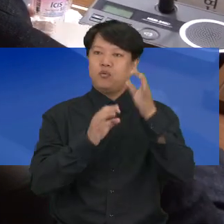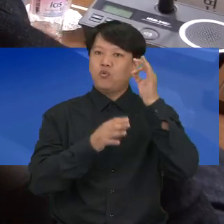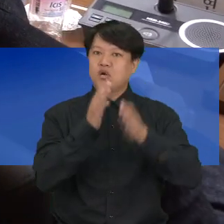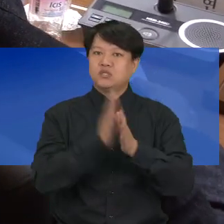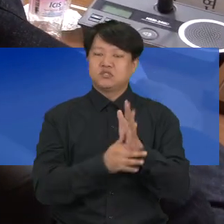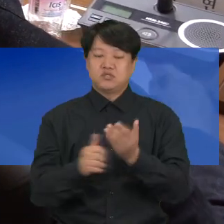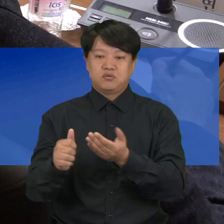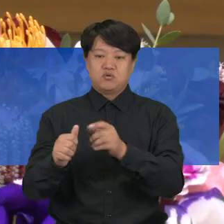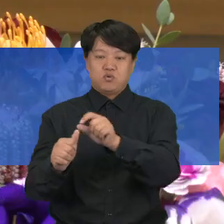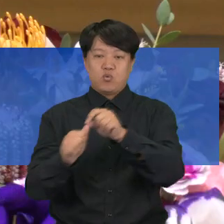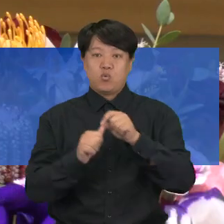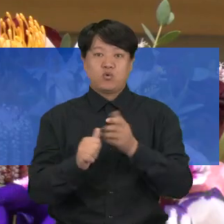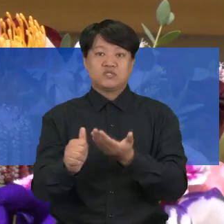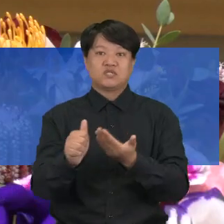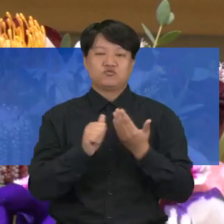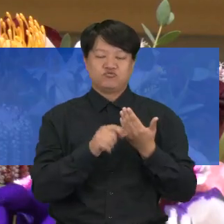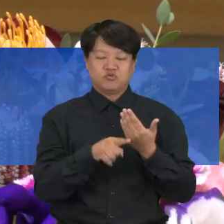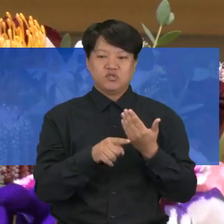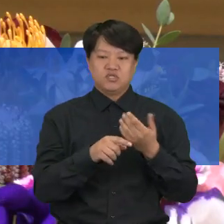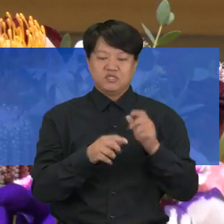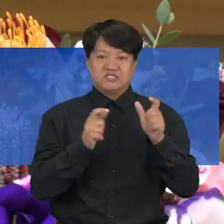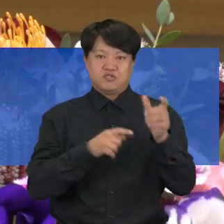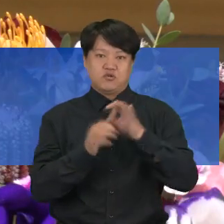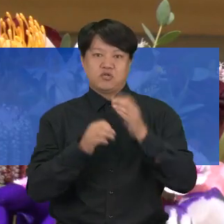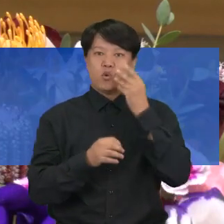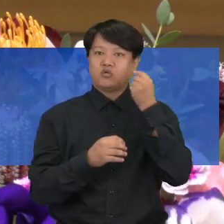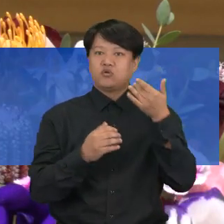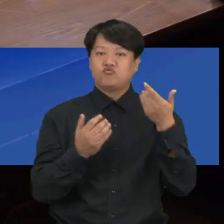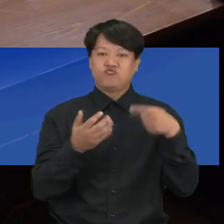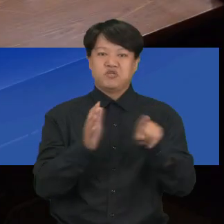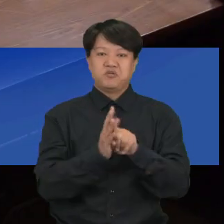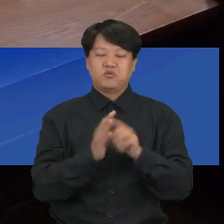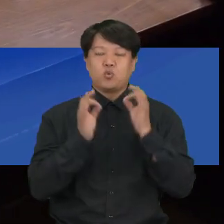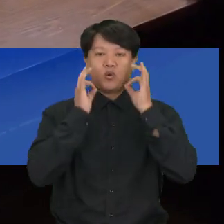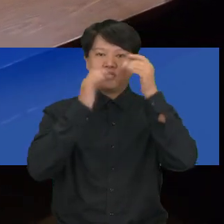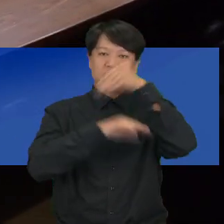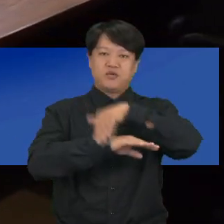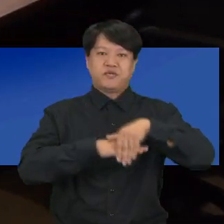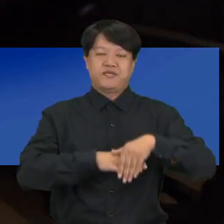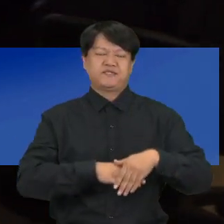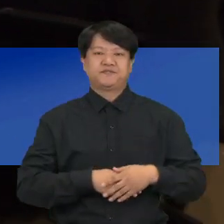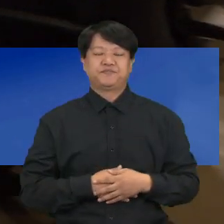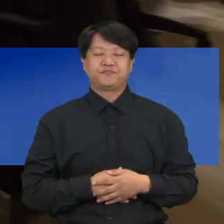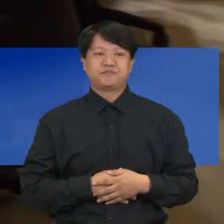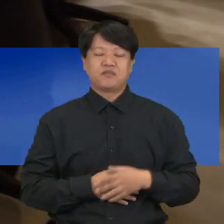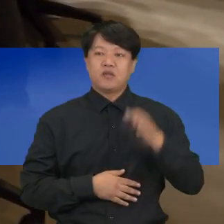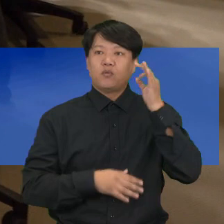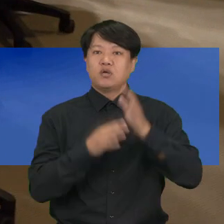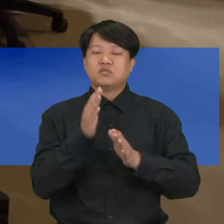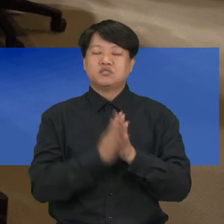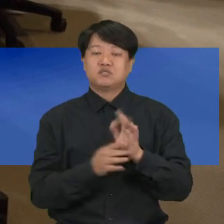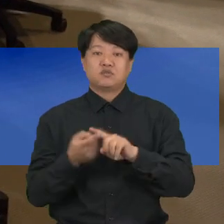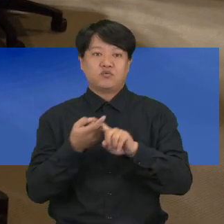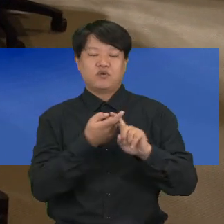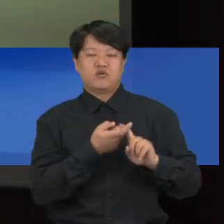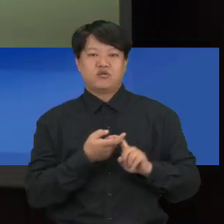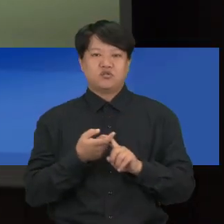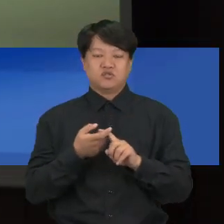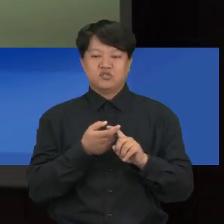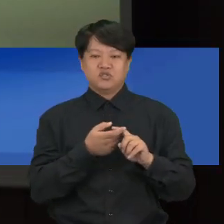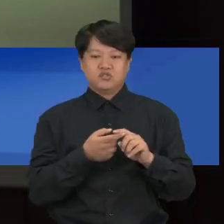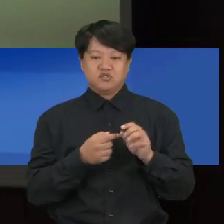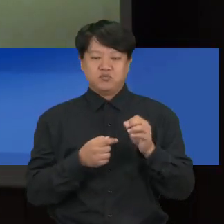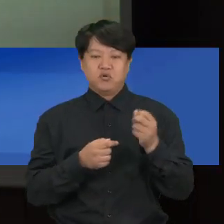이를 통해 포항시에 고용창출을 유도하고 지역경제 활성화를 위해 노력한다는 계획입니다 포항시 는 이와